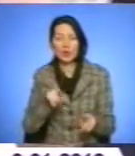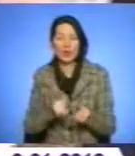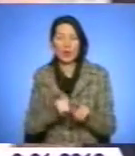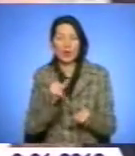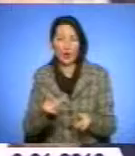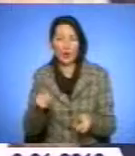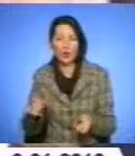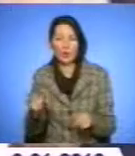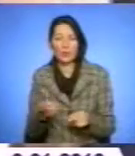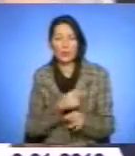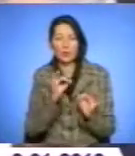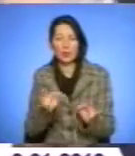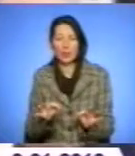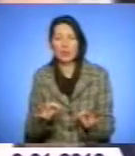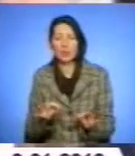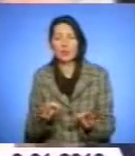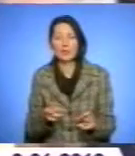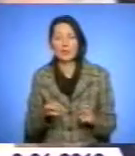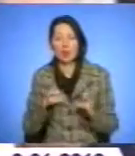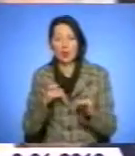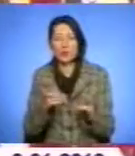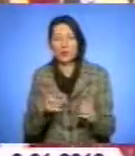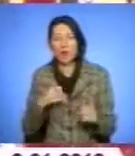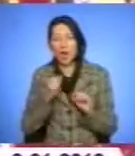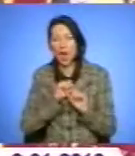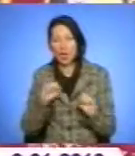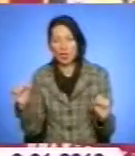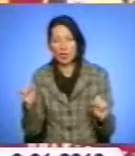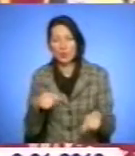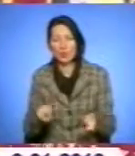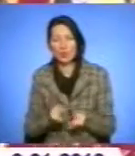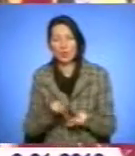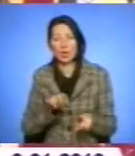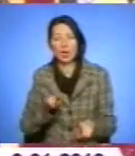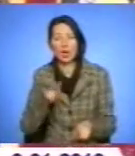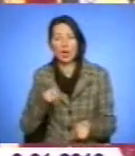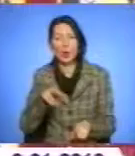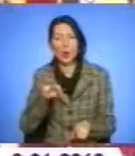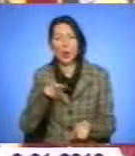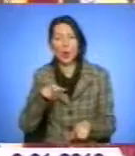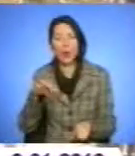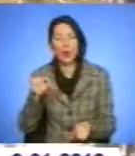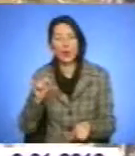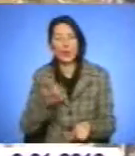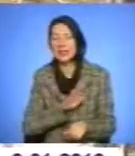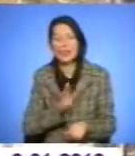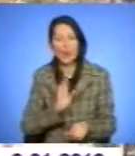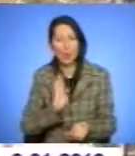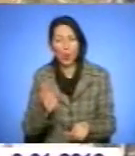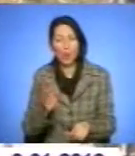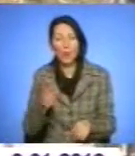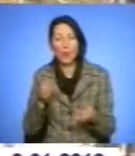Без правдивості, незворушності, жертовності, героїзму таких, як Омелян Польовий, не було проголошення незалежності